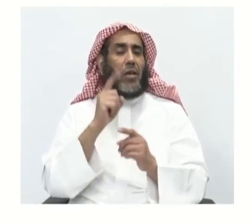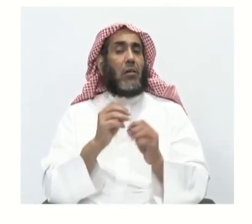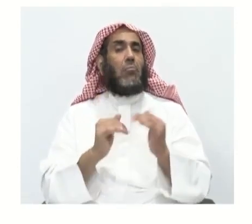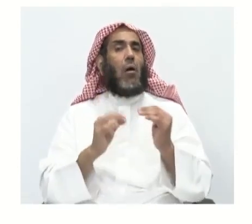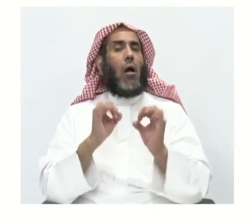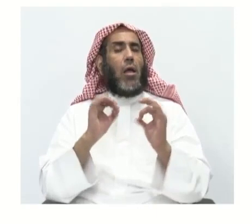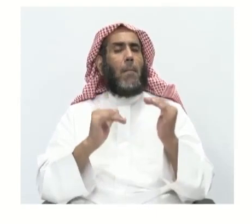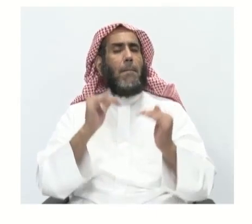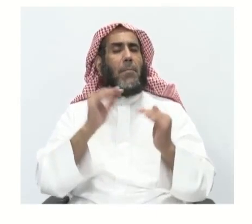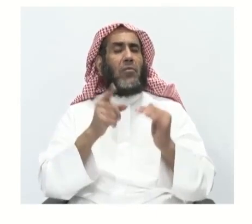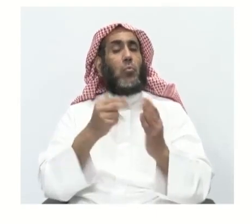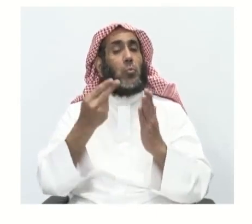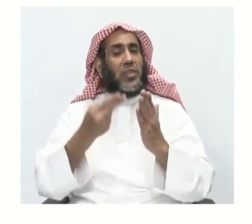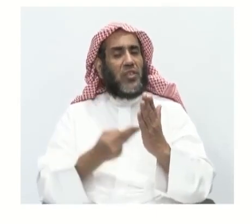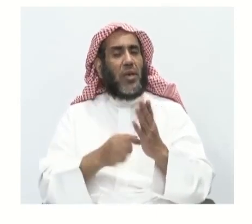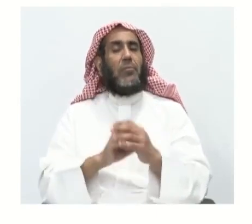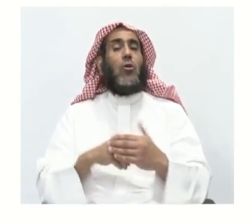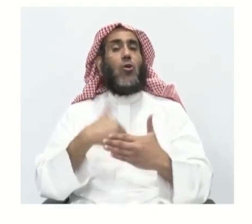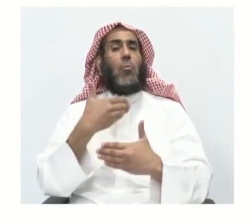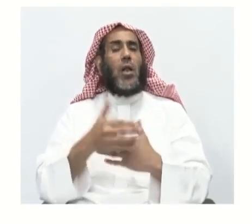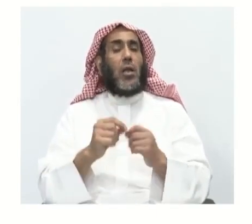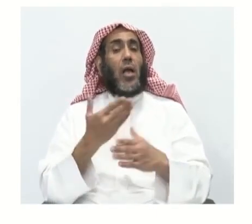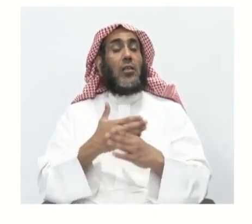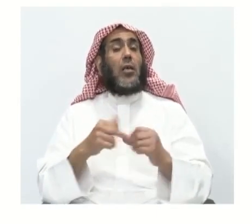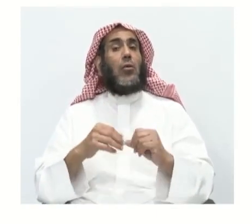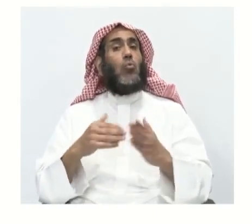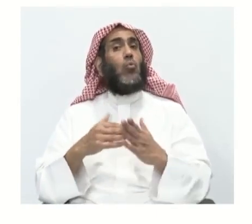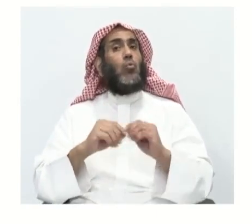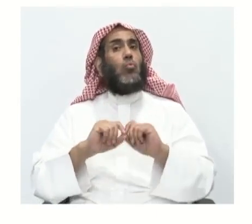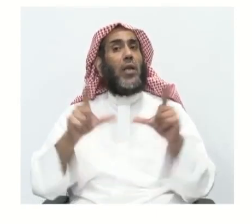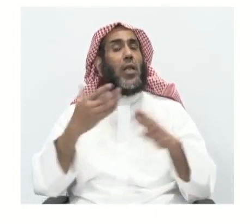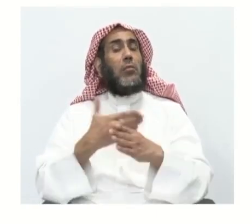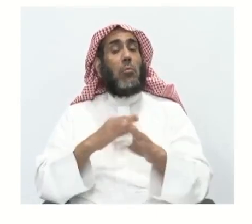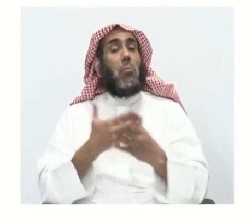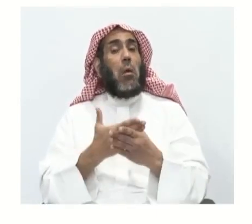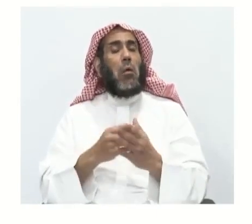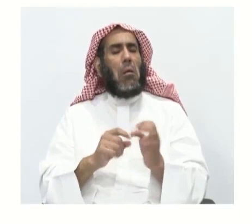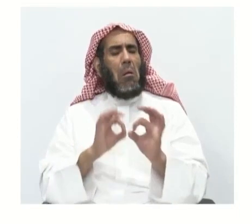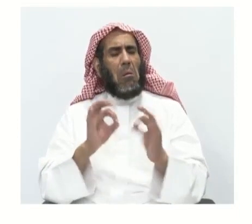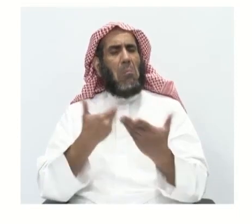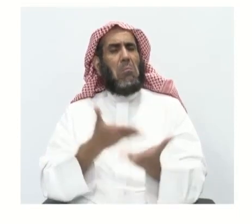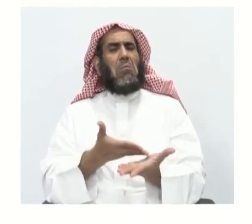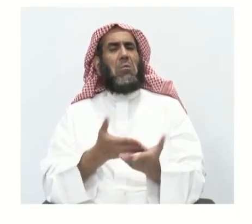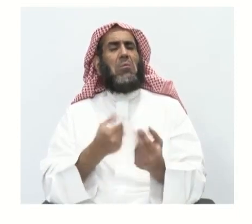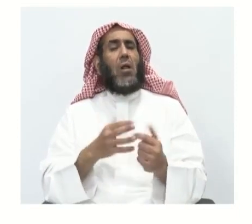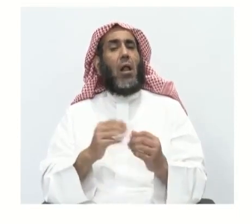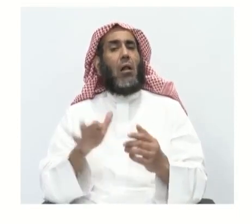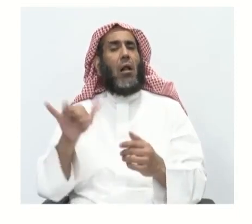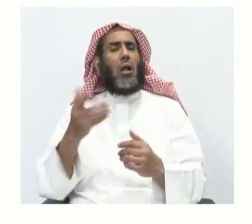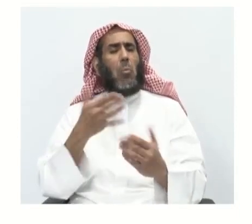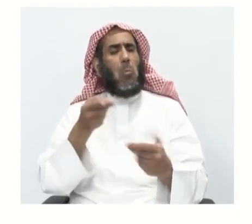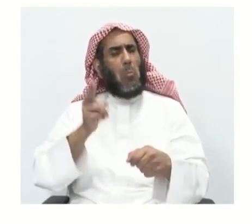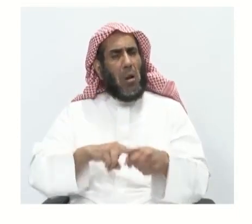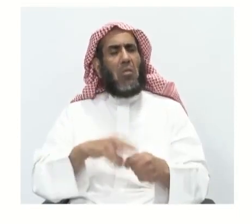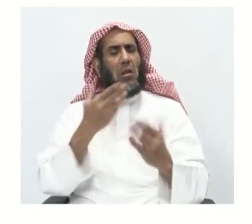نفسك في ذلك وسجل ثم ذلك حتى تبين الاسباب التي من خلالها لم تستطع اتقان ذلك لعلك تعود وتقرا